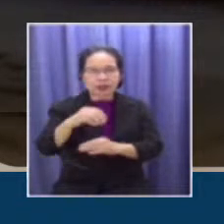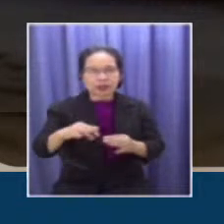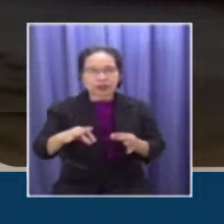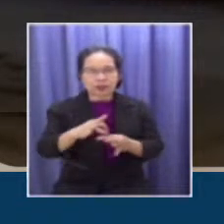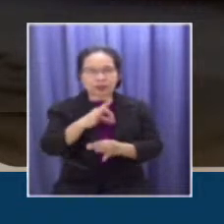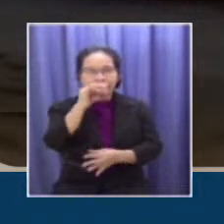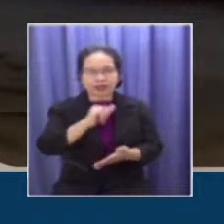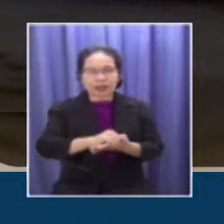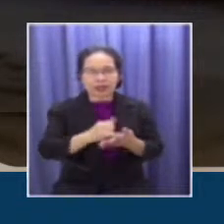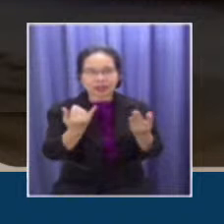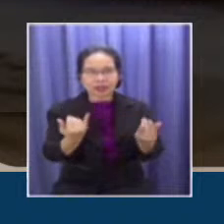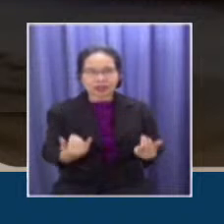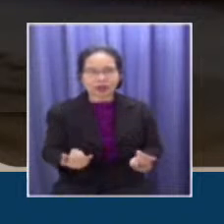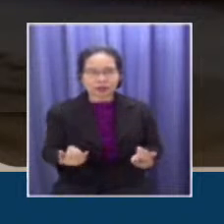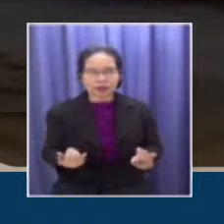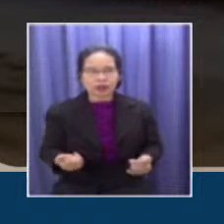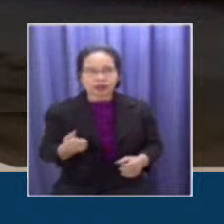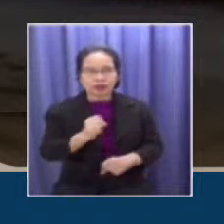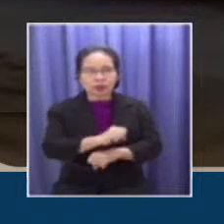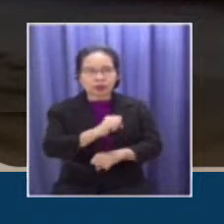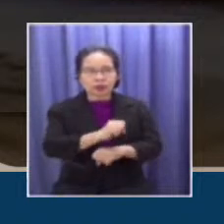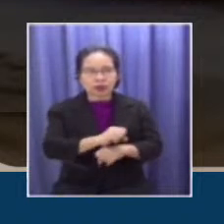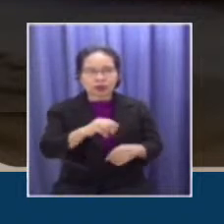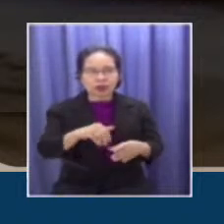akane no mo nante sɛdeɛ